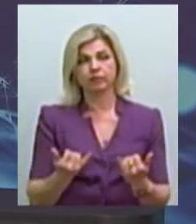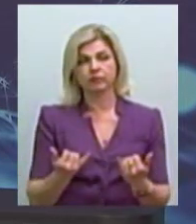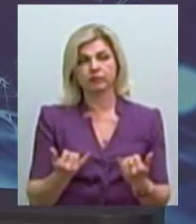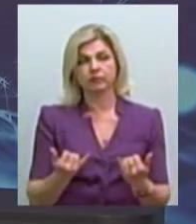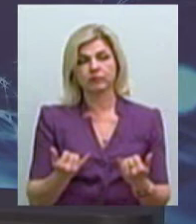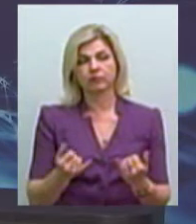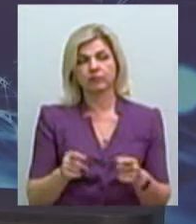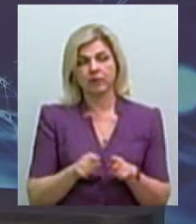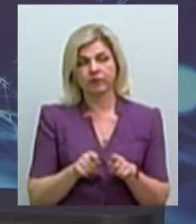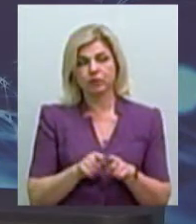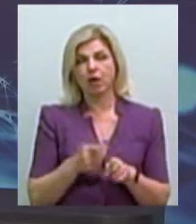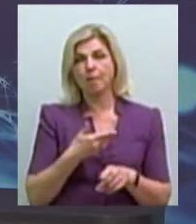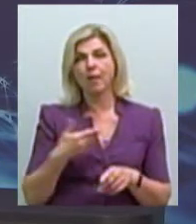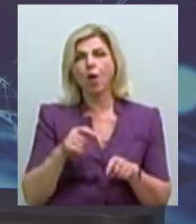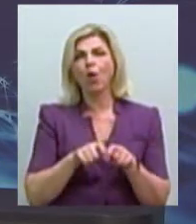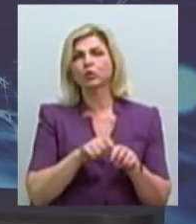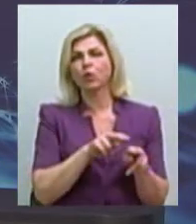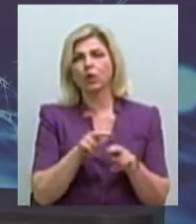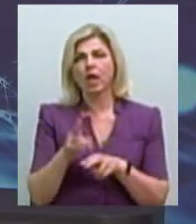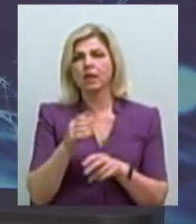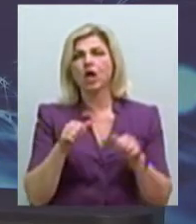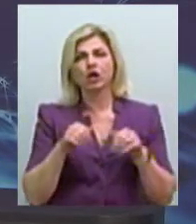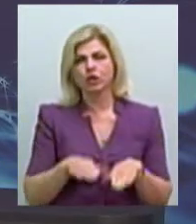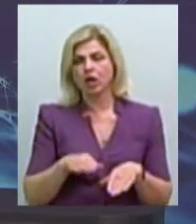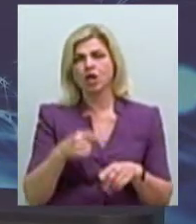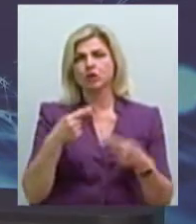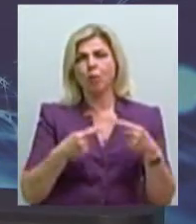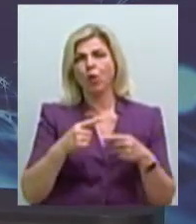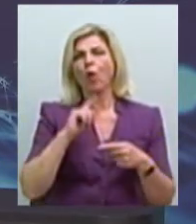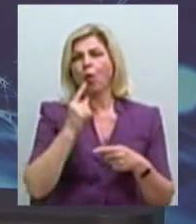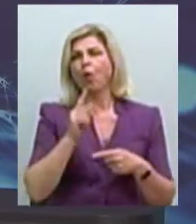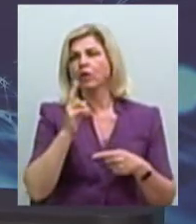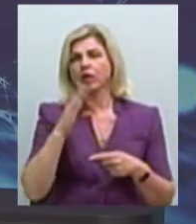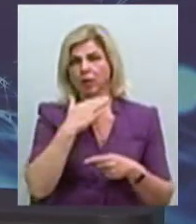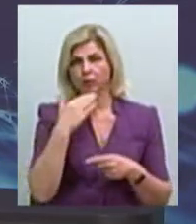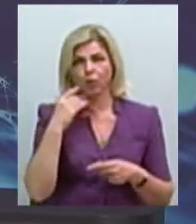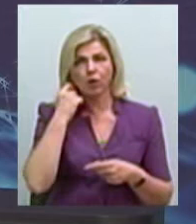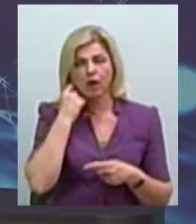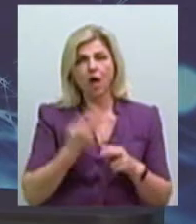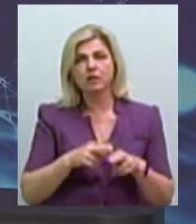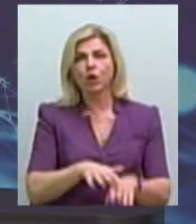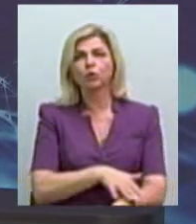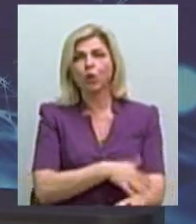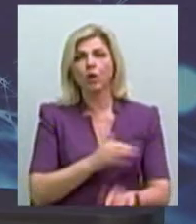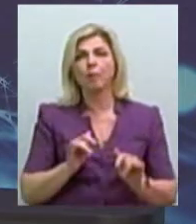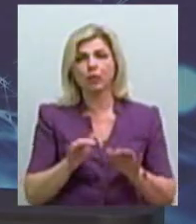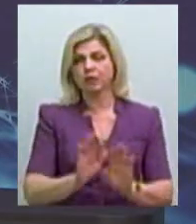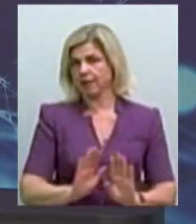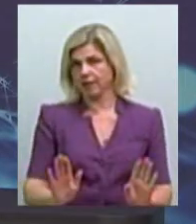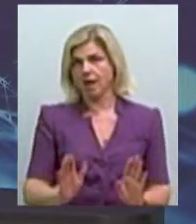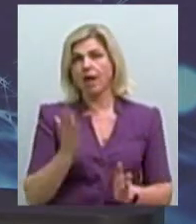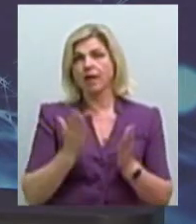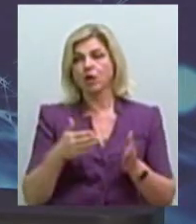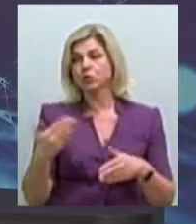все ж таки ми контролюємо, ми не вирішуємо спори годами. Хоча дехто каже, що це дуже тривала довга процедура, ні. Якщо